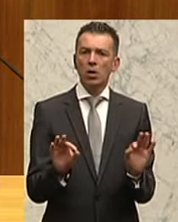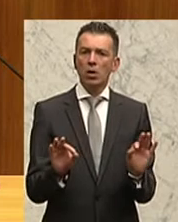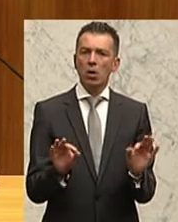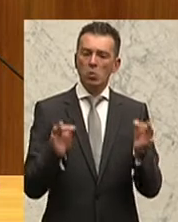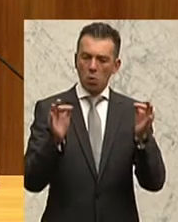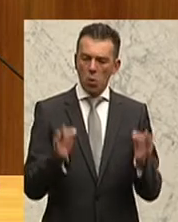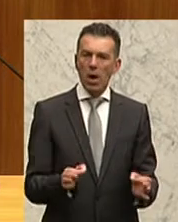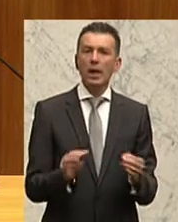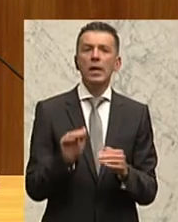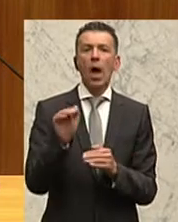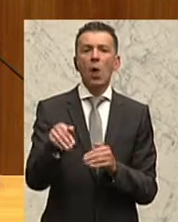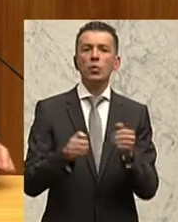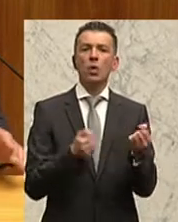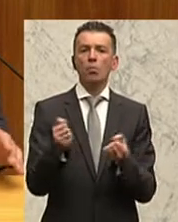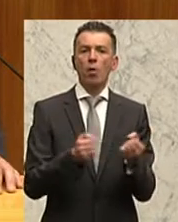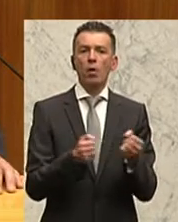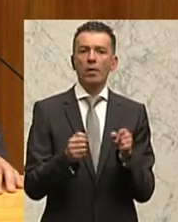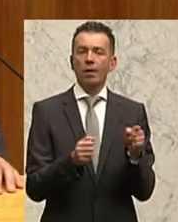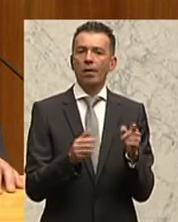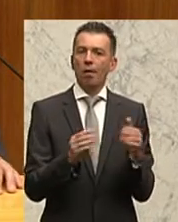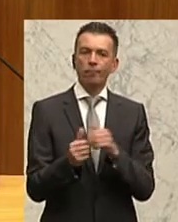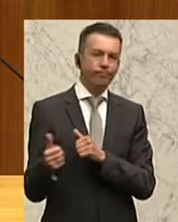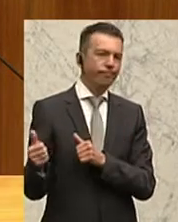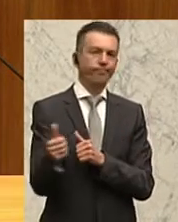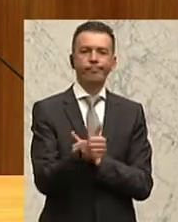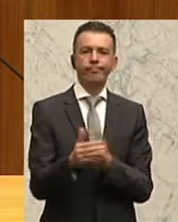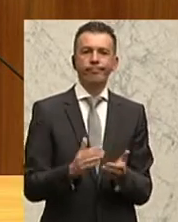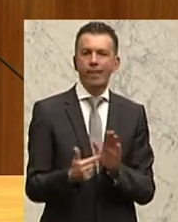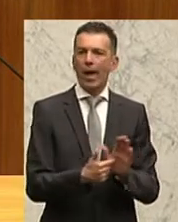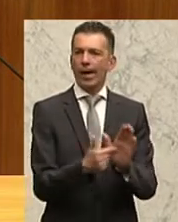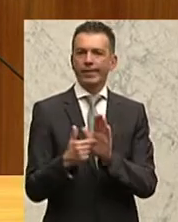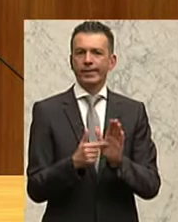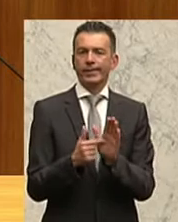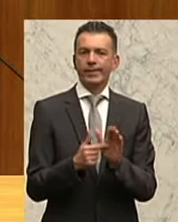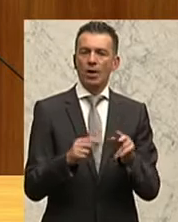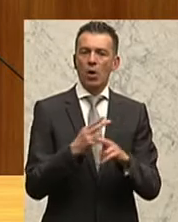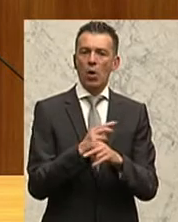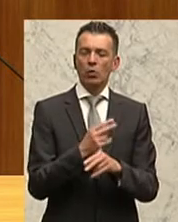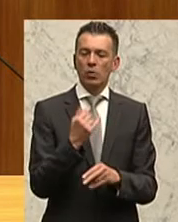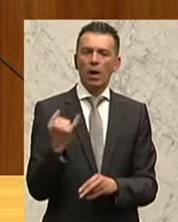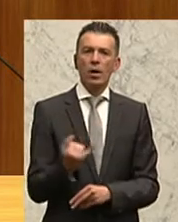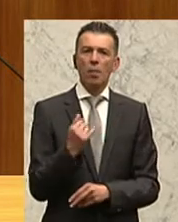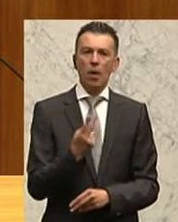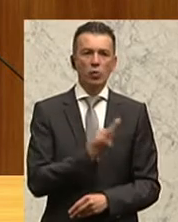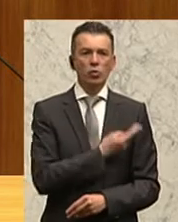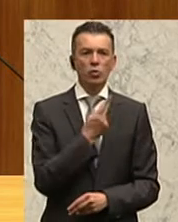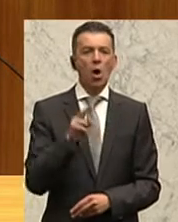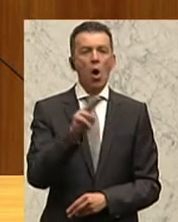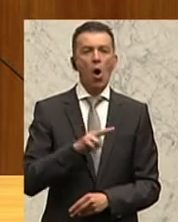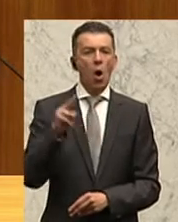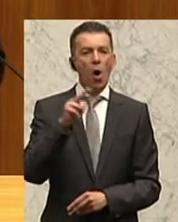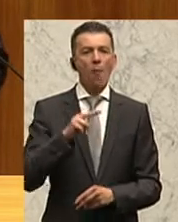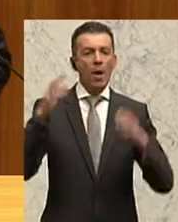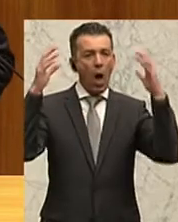Außenpolitik. Das war das Flaggschiff generell. Die Österreicher waren immer mehrheitlich stolz auf diesen Blauhelm-Einsatz und sie stehen auch